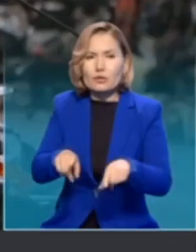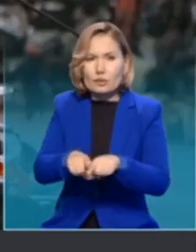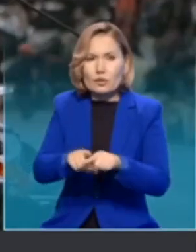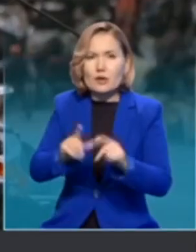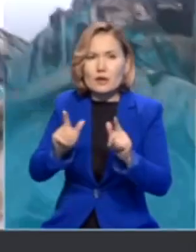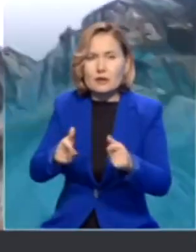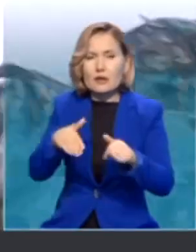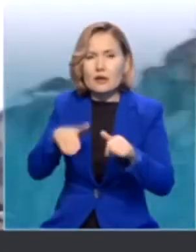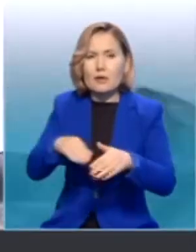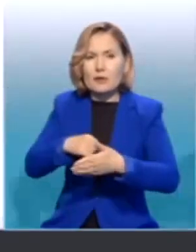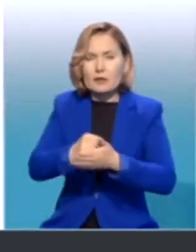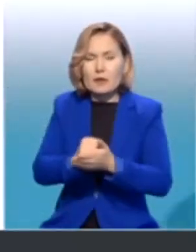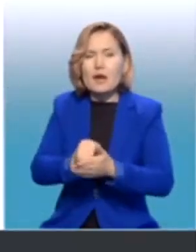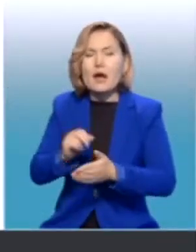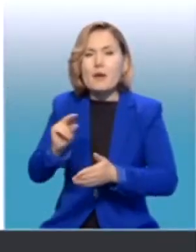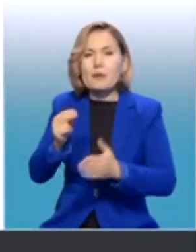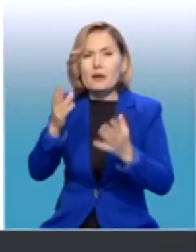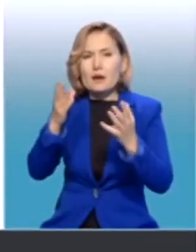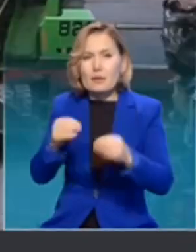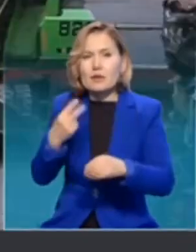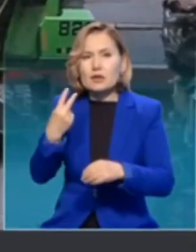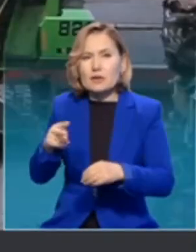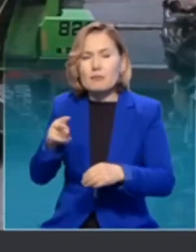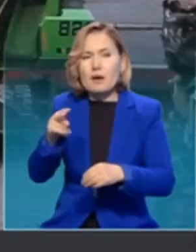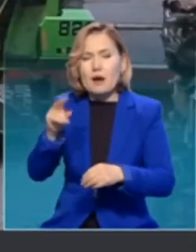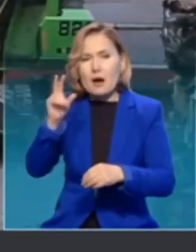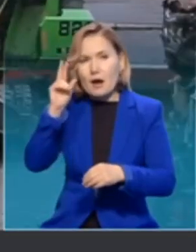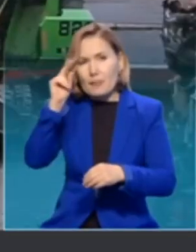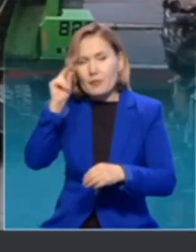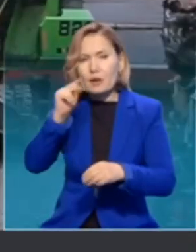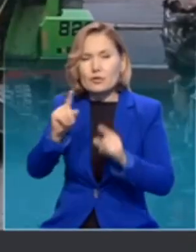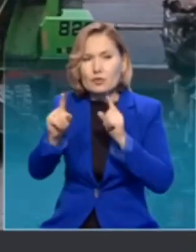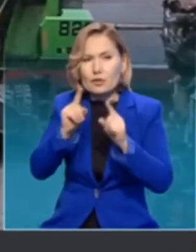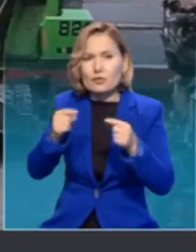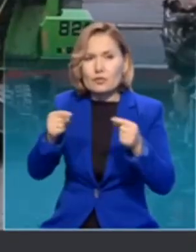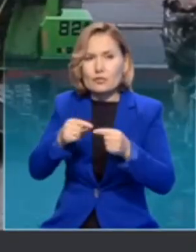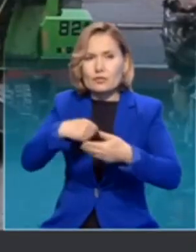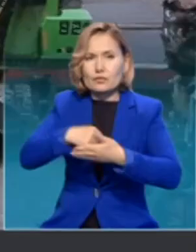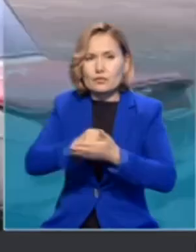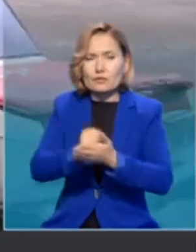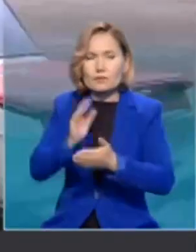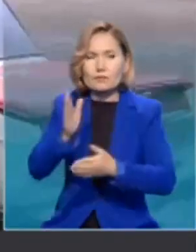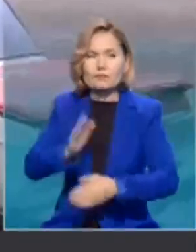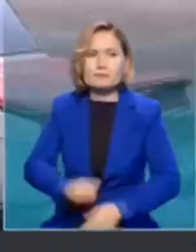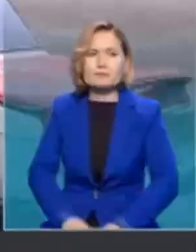Шешім шығару бейсенбі, яғни 20 сәуірде өтетін сот отырысында қалдырылды.